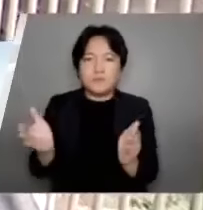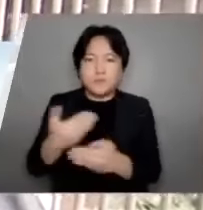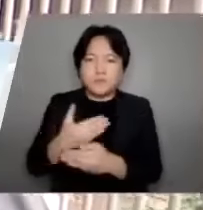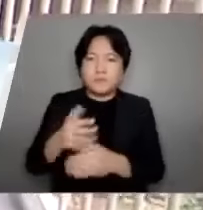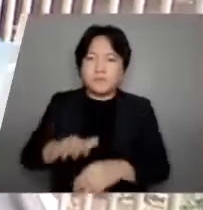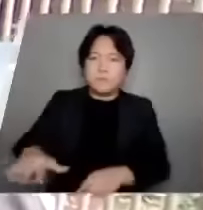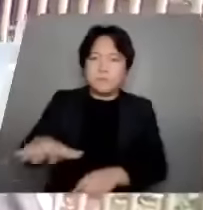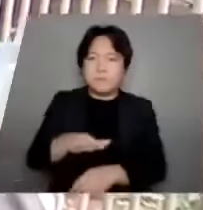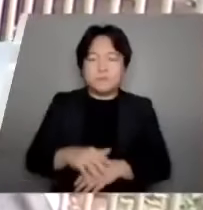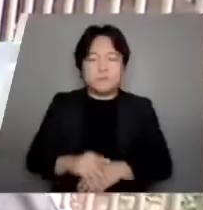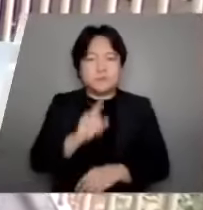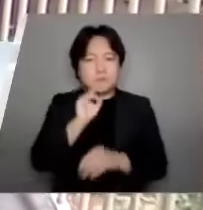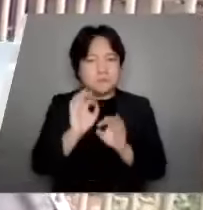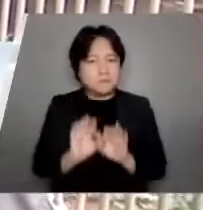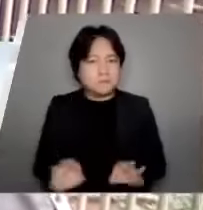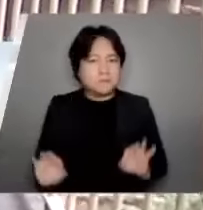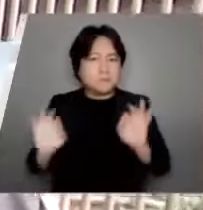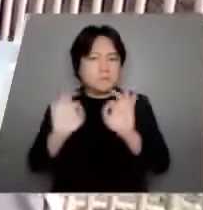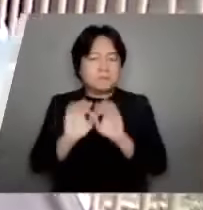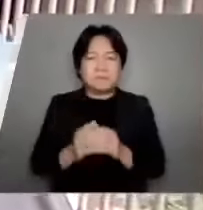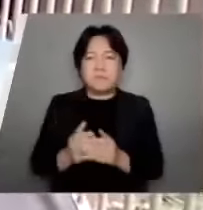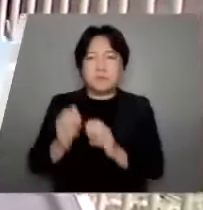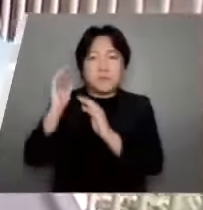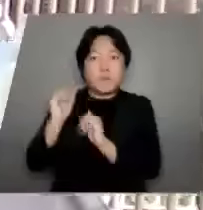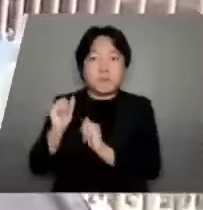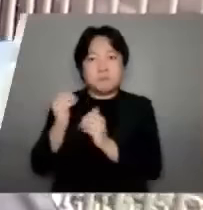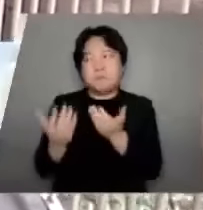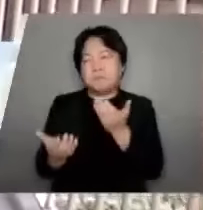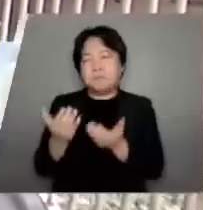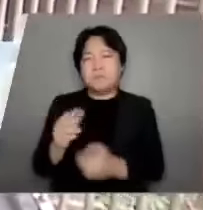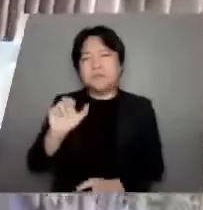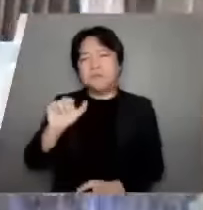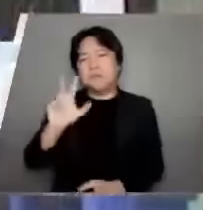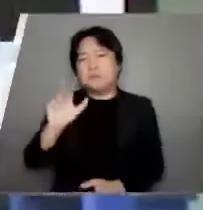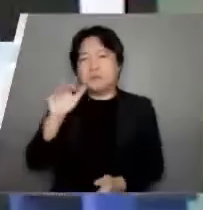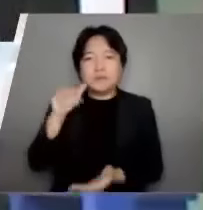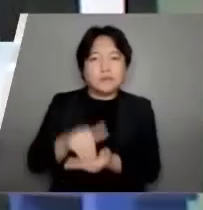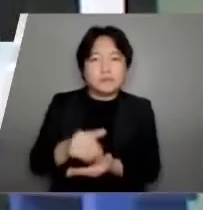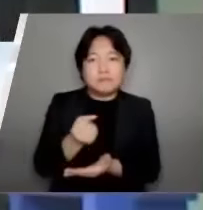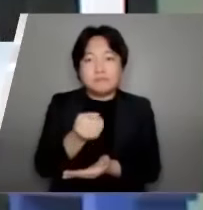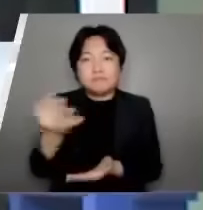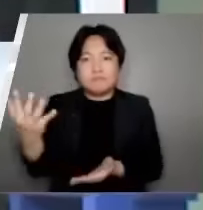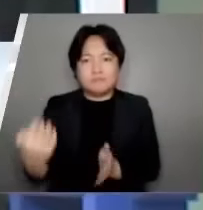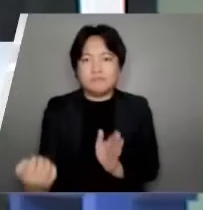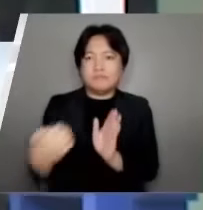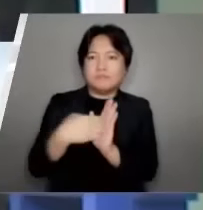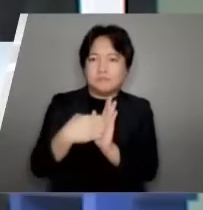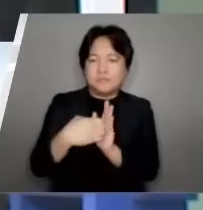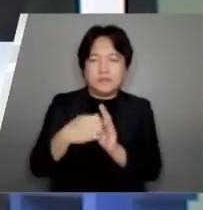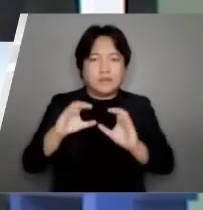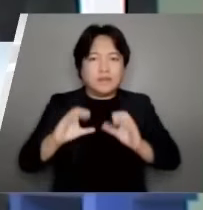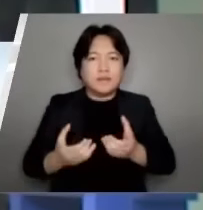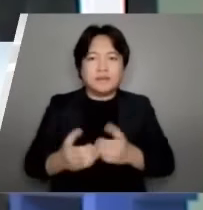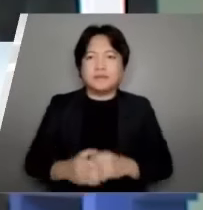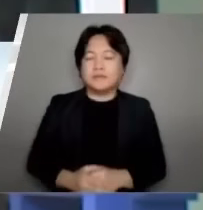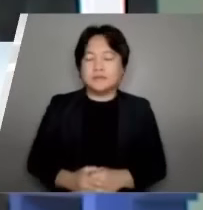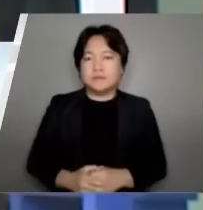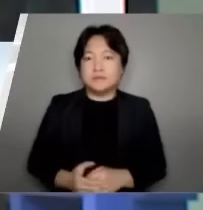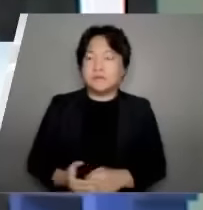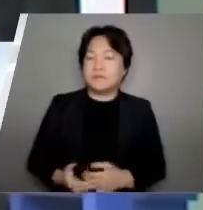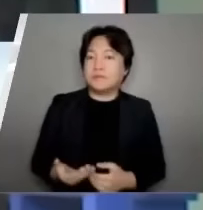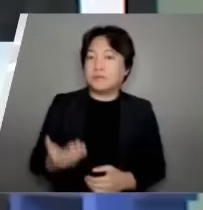inaasahan nilang aabot sa 13,000 ang kanilang mga mag-aaral ngayong taon. Mas marami sa naitalang